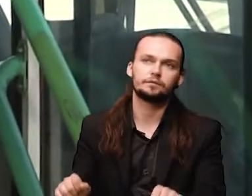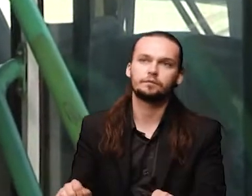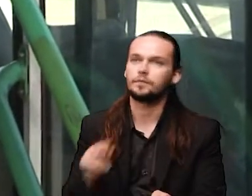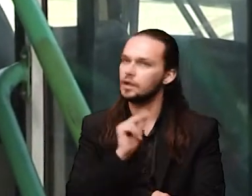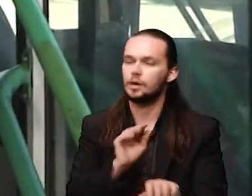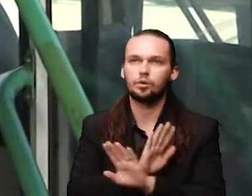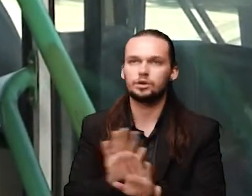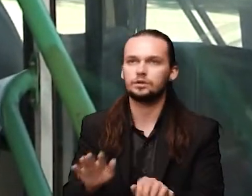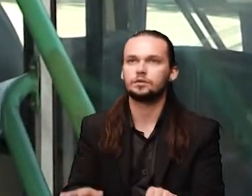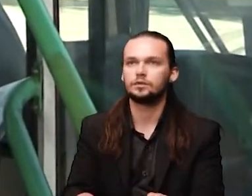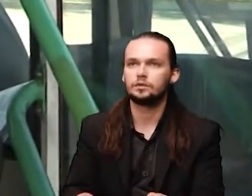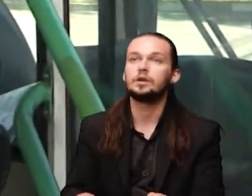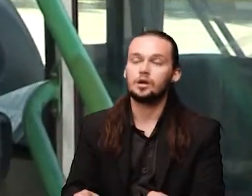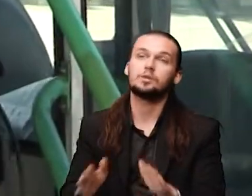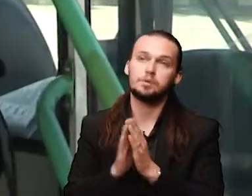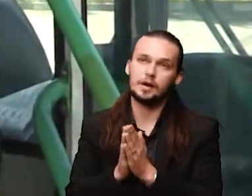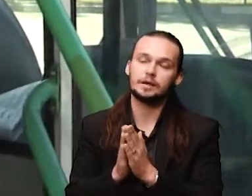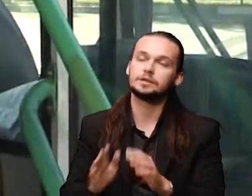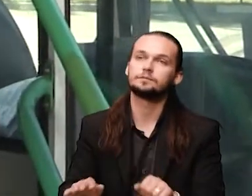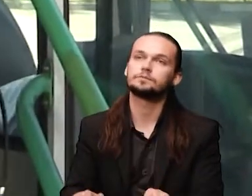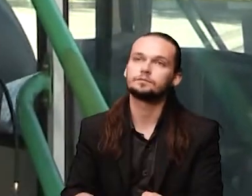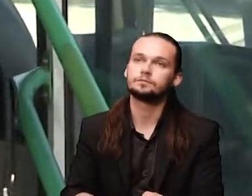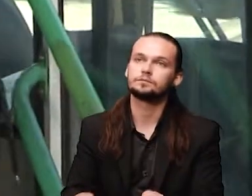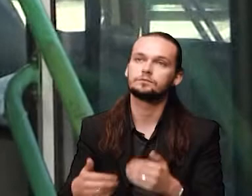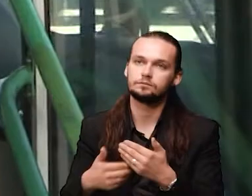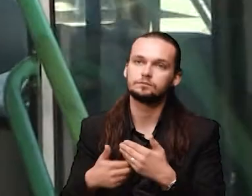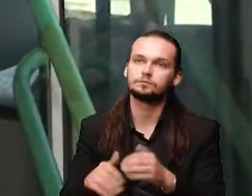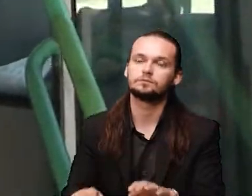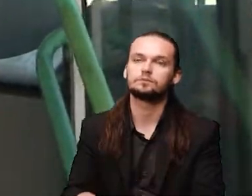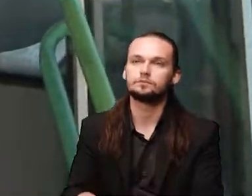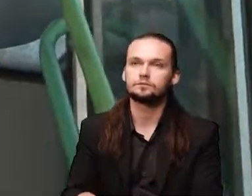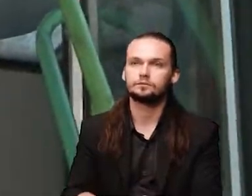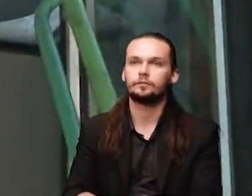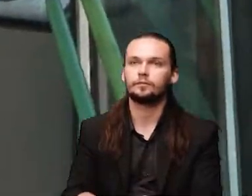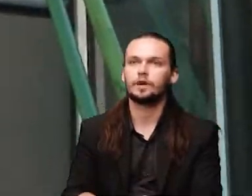или он не работает? Не работает, да? Ну, давайте поможете.